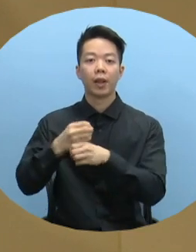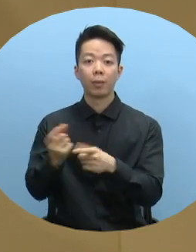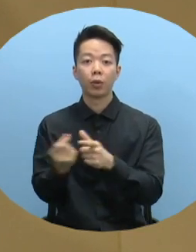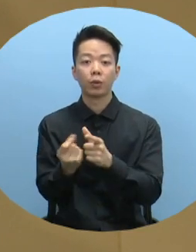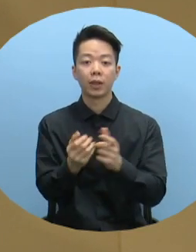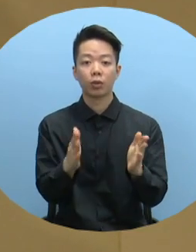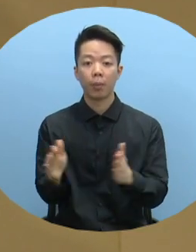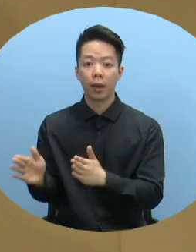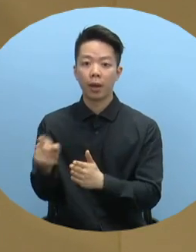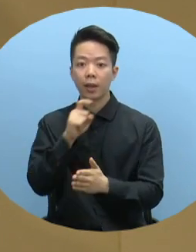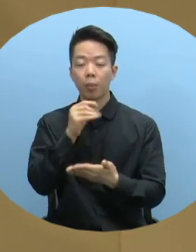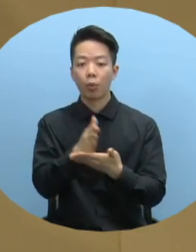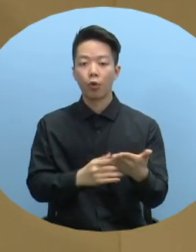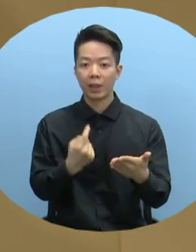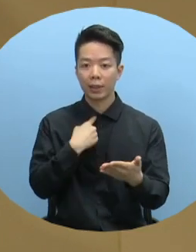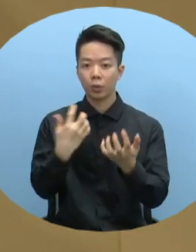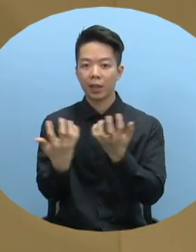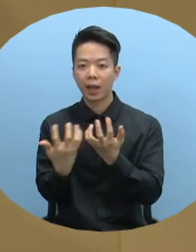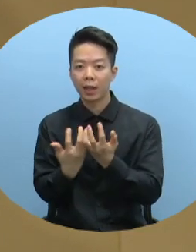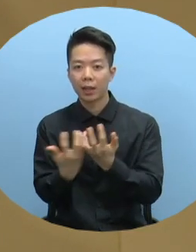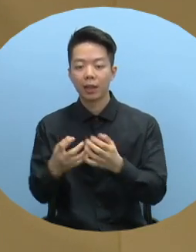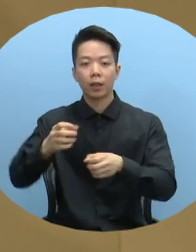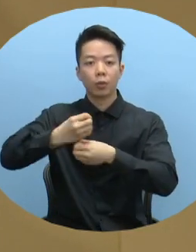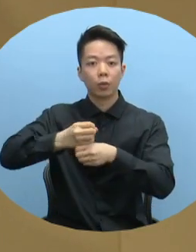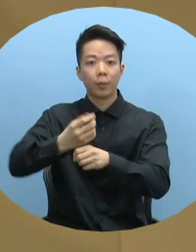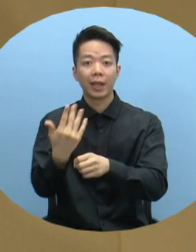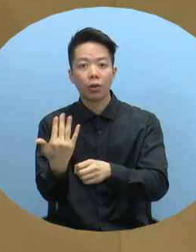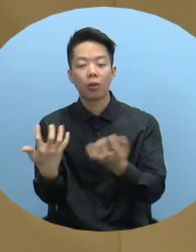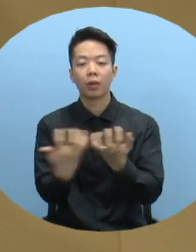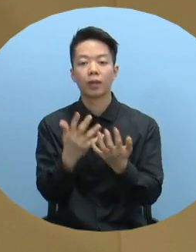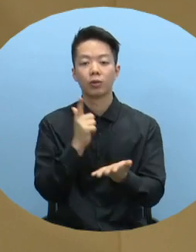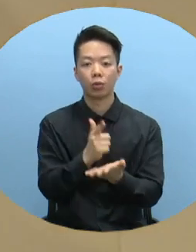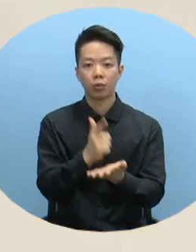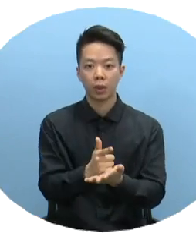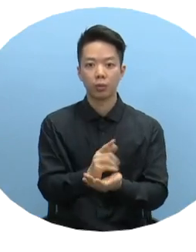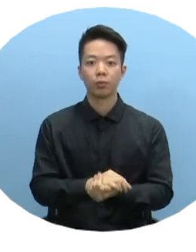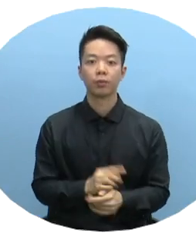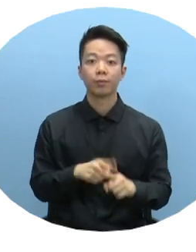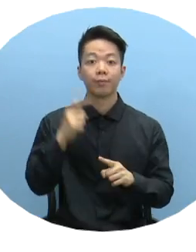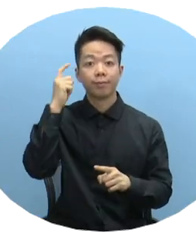有一部分咧係跟我哋做咗幾多個檢測嘅，咁所以呢啲數字我哋都係需要有。